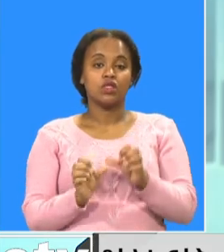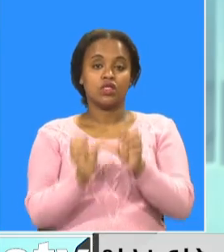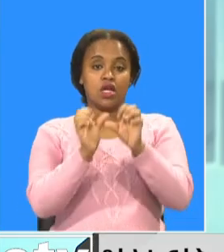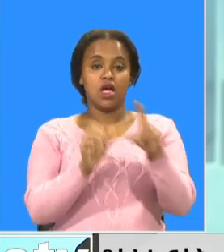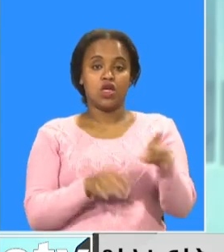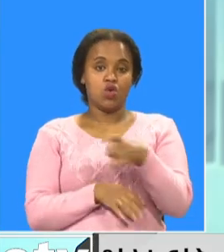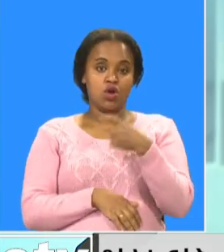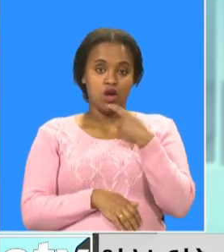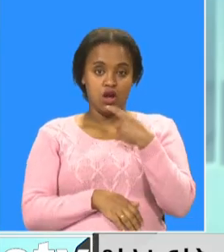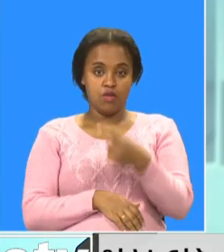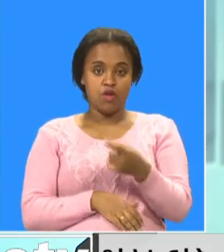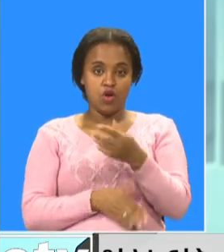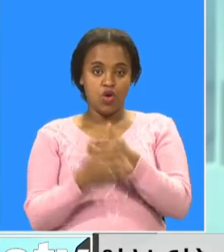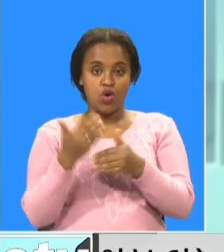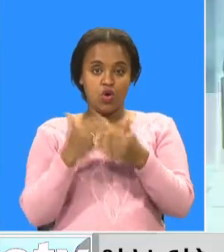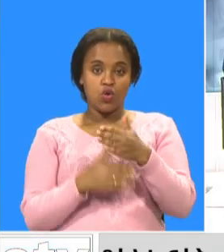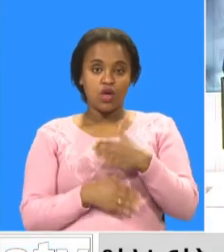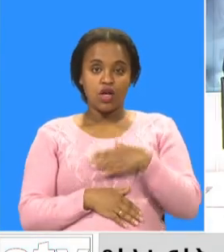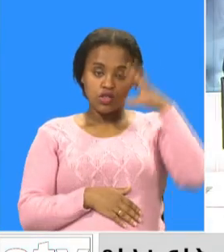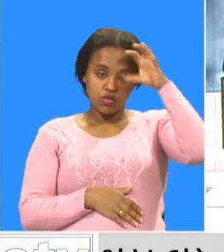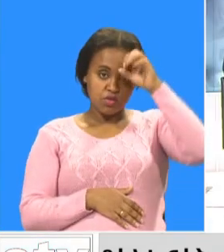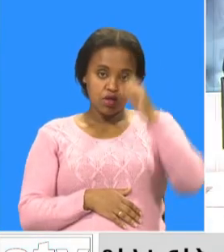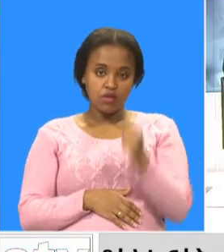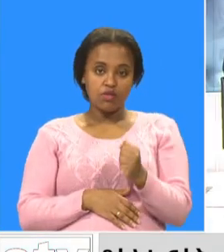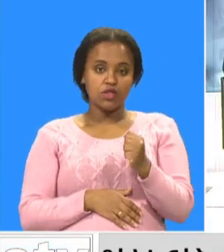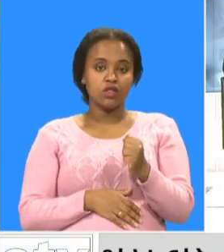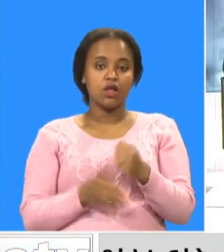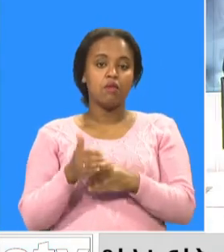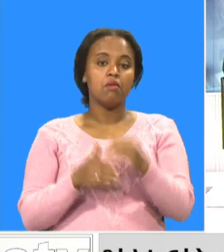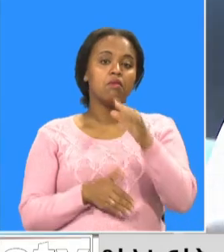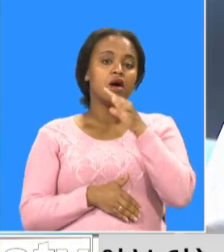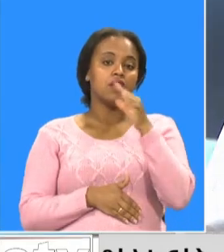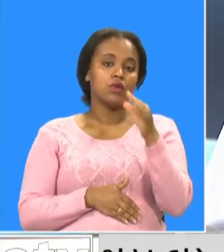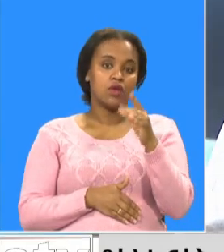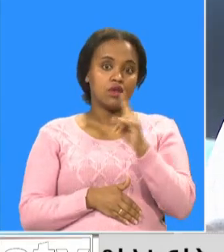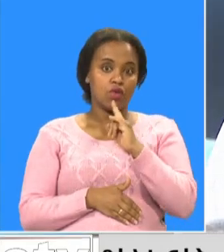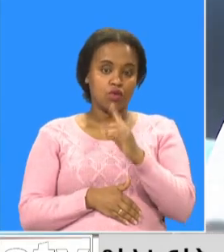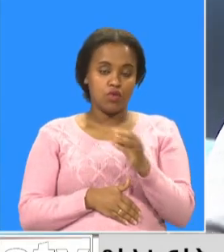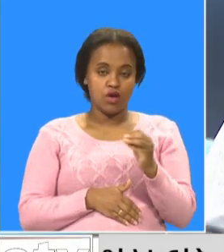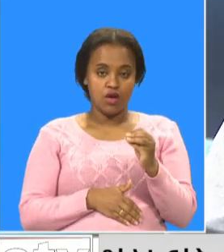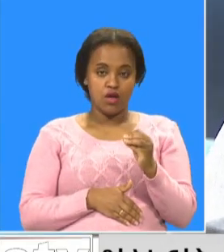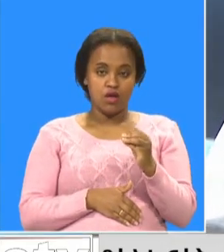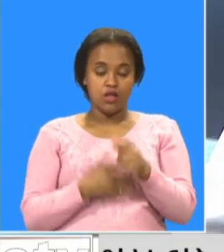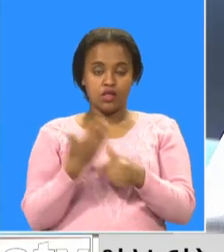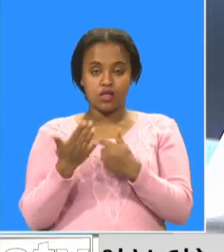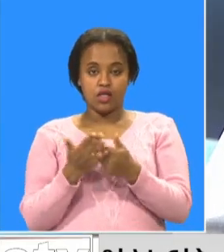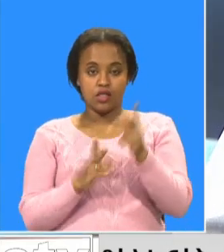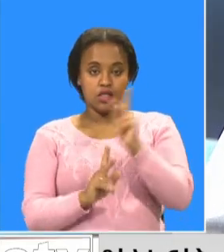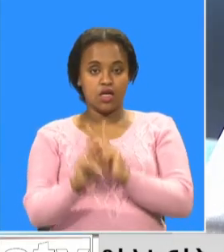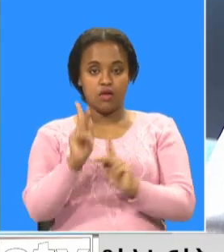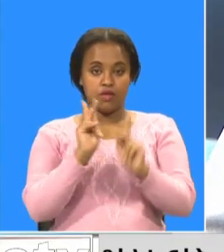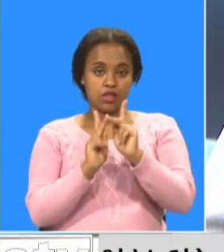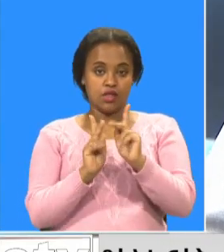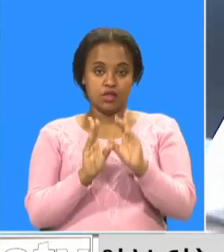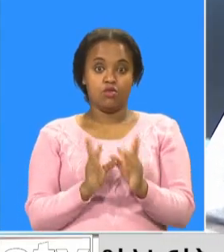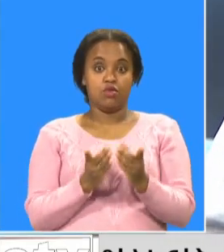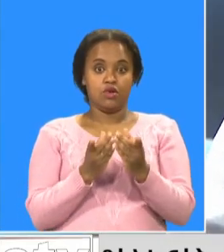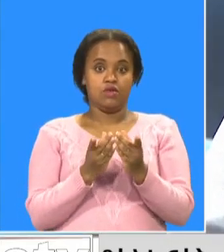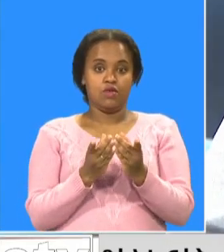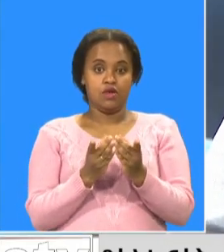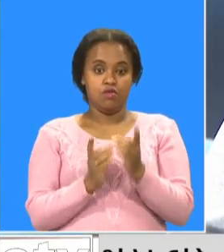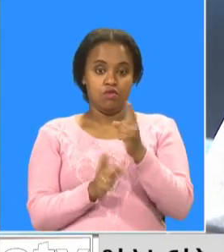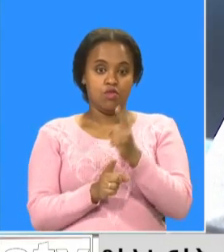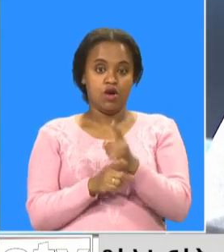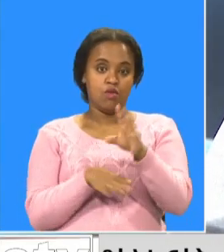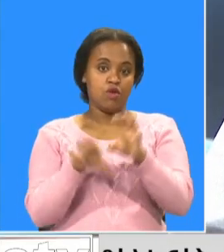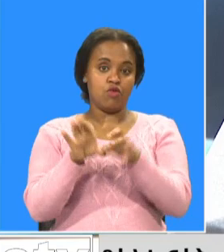ይሆናል የሚለውን ምናልባት ሁላችንም መገመት እንችላለን የማንወጣው ነው። ስለዚህ ሁሉም የህብረተሰብ ክፍል